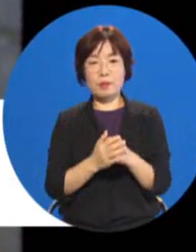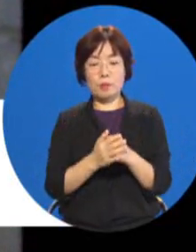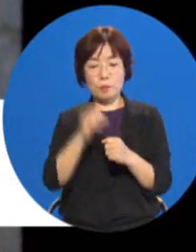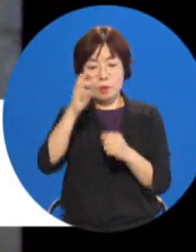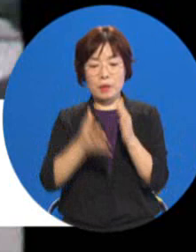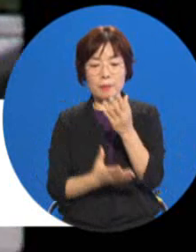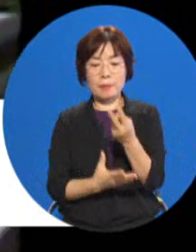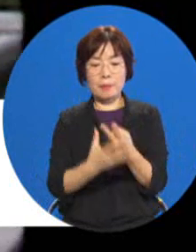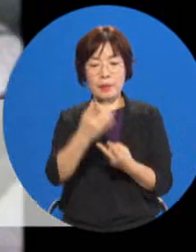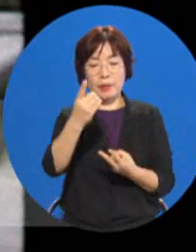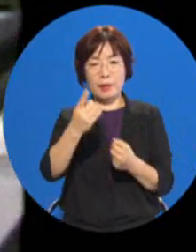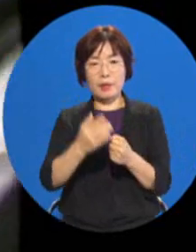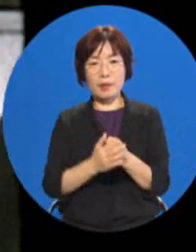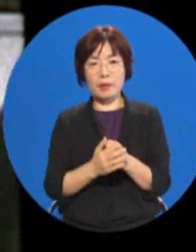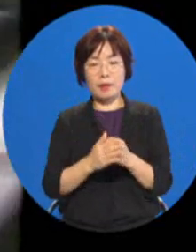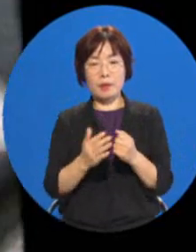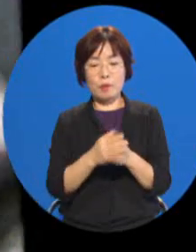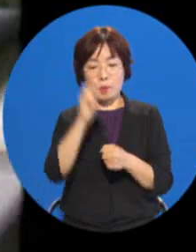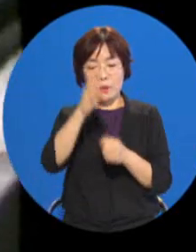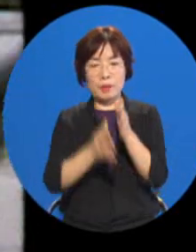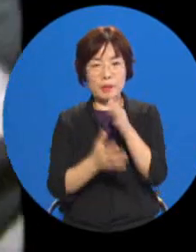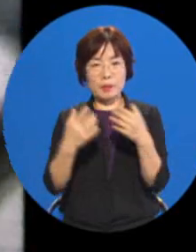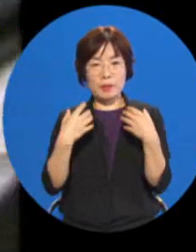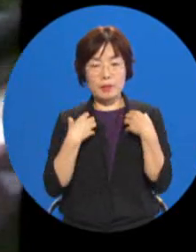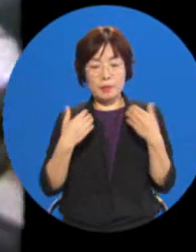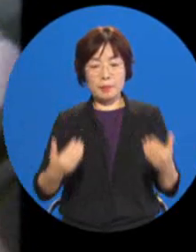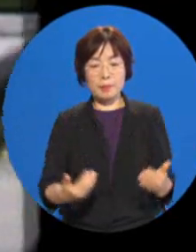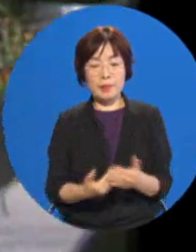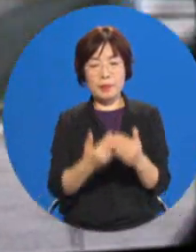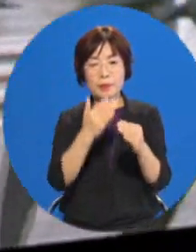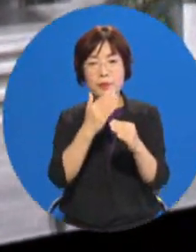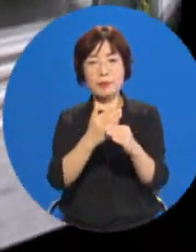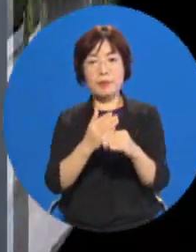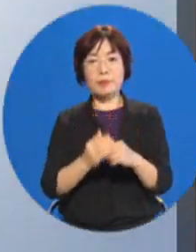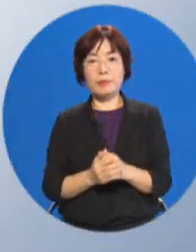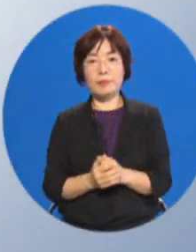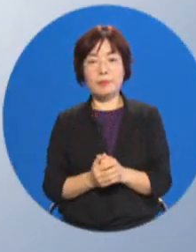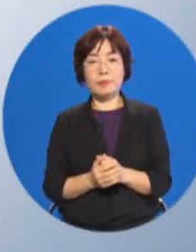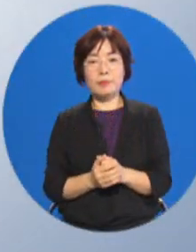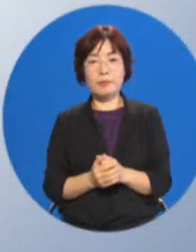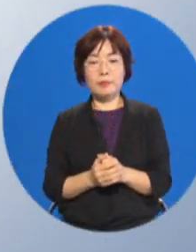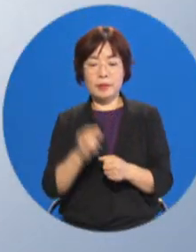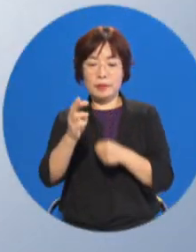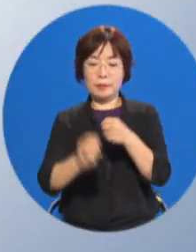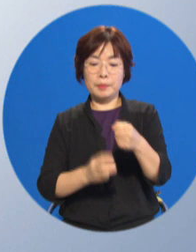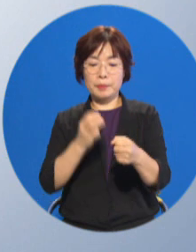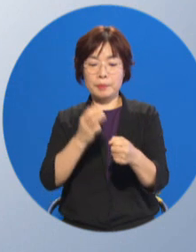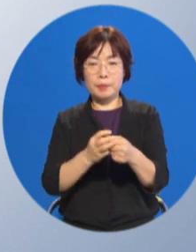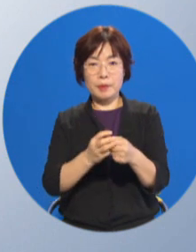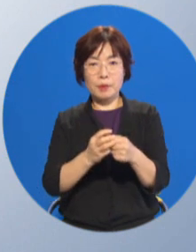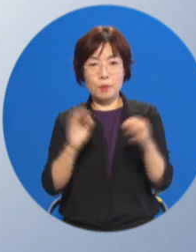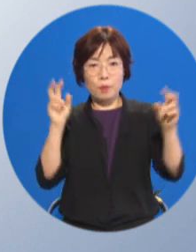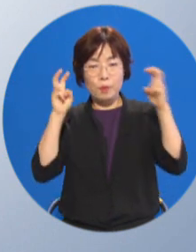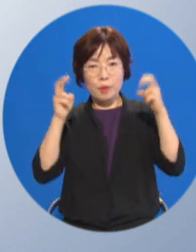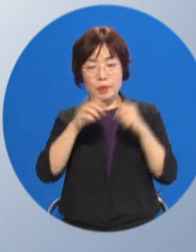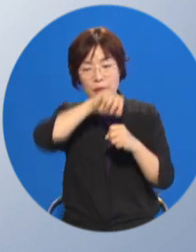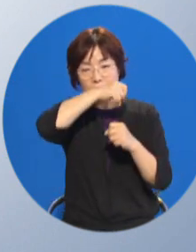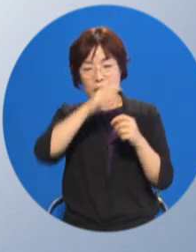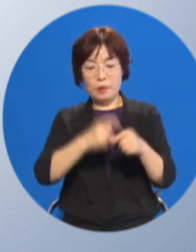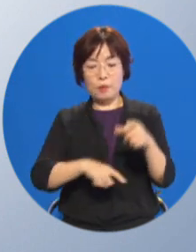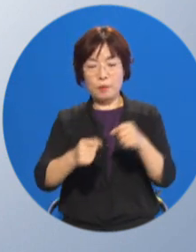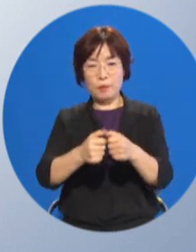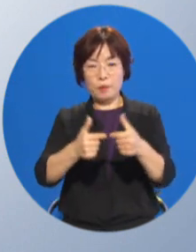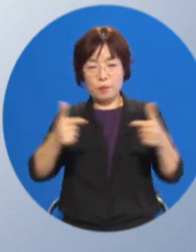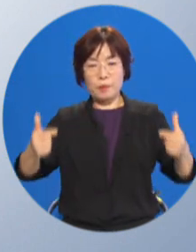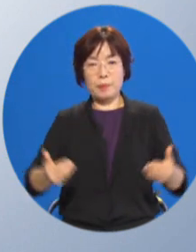광양군과 통합을 이루면서 오늘날 광양시로서 자리를 잡고 있습니다. 이와 함께 30년 동안 입주 기업과 예산 규모도 눈에